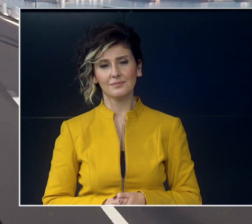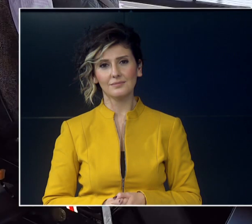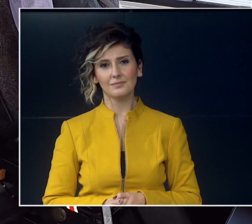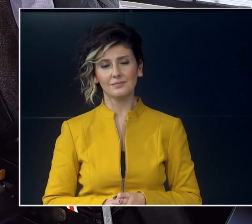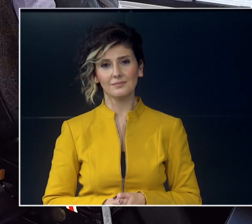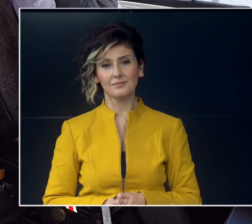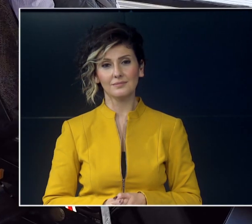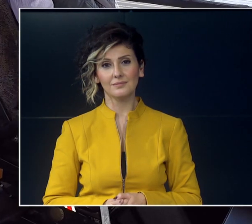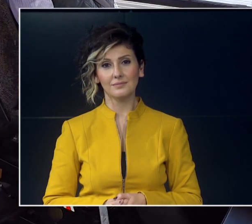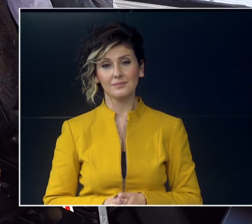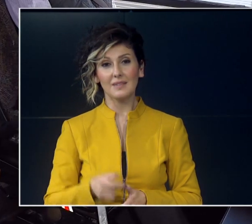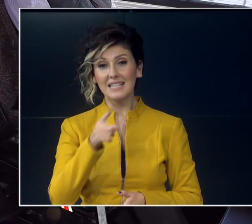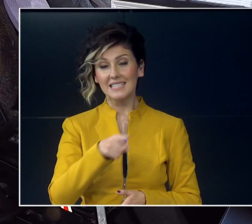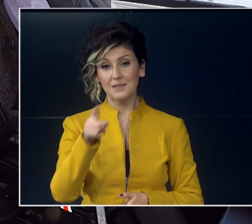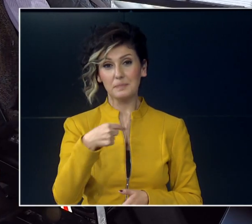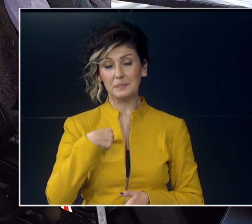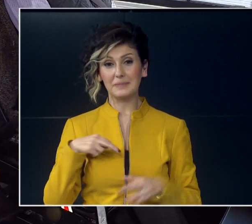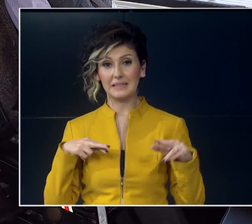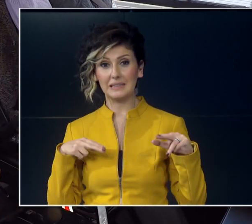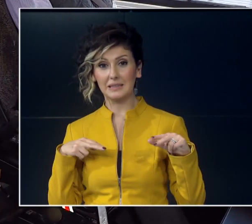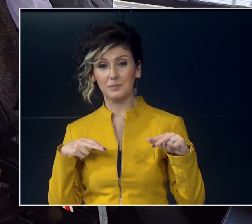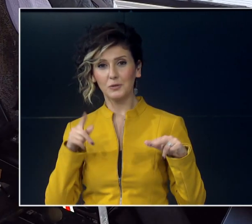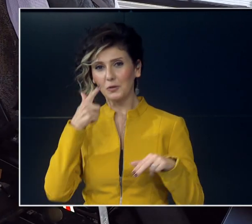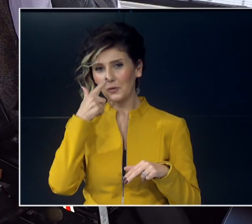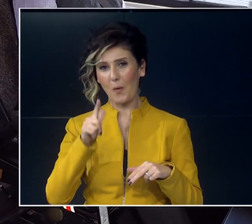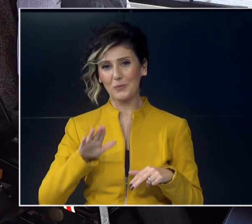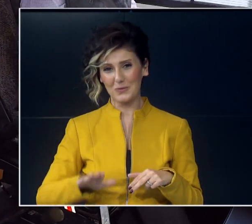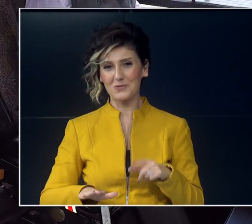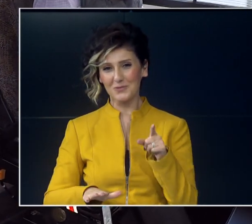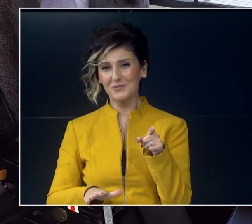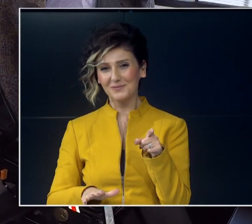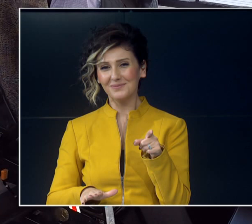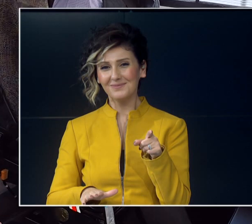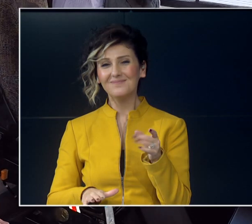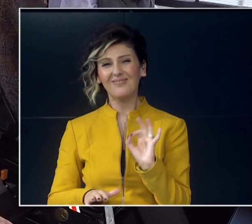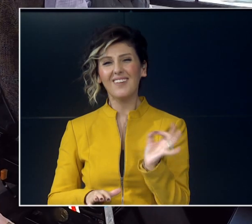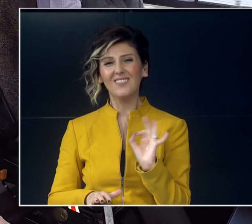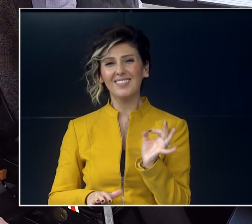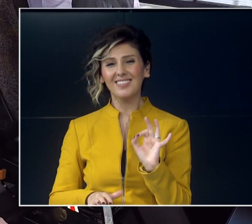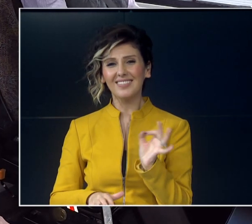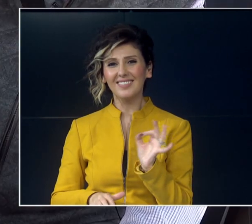Şimdi siz benim gibi bir köy çocuksunuz. Evet.